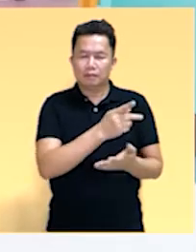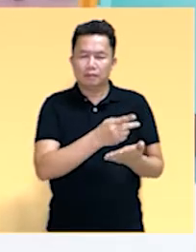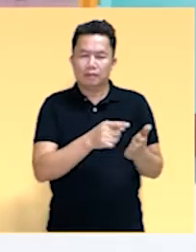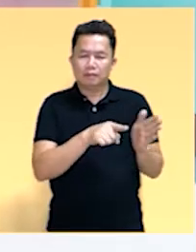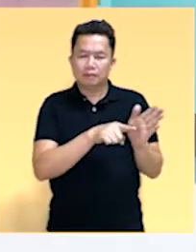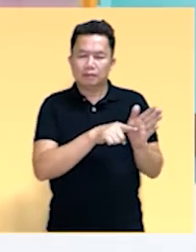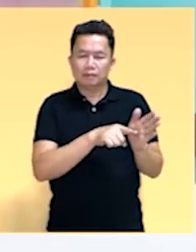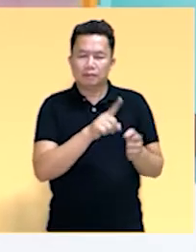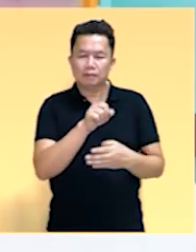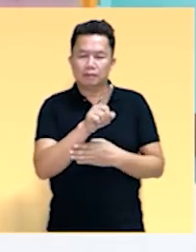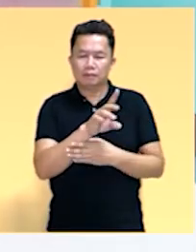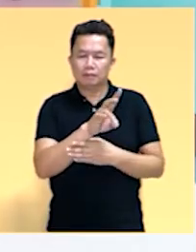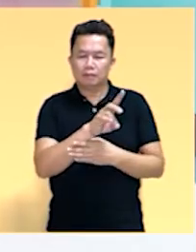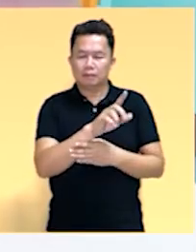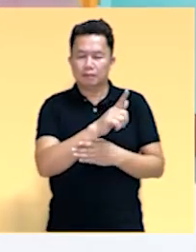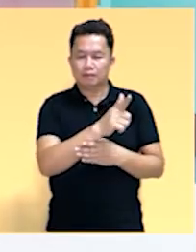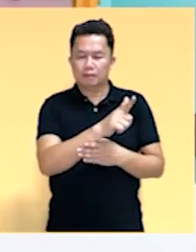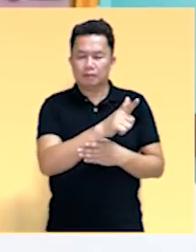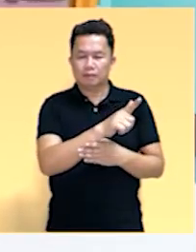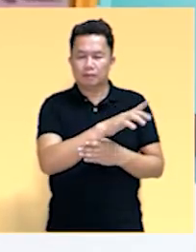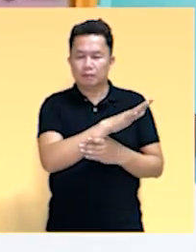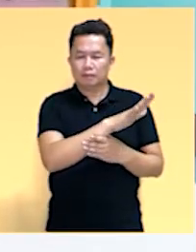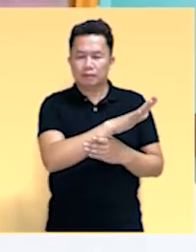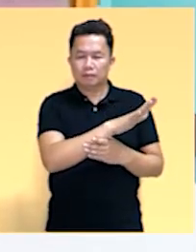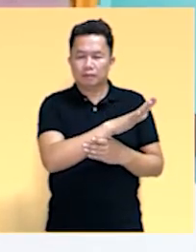2,540 pesos minus